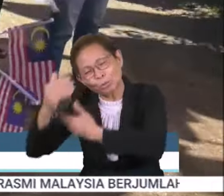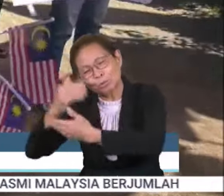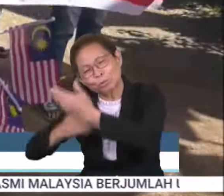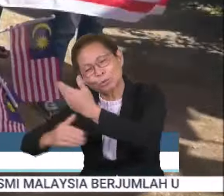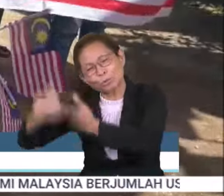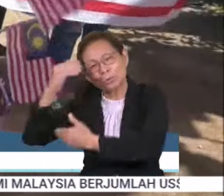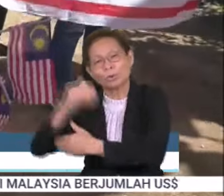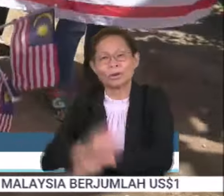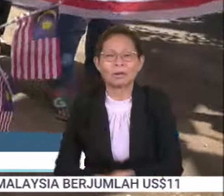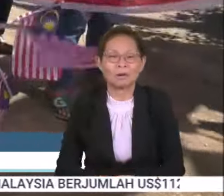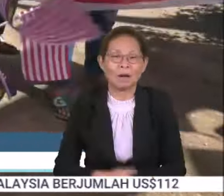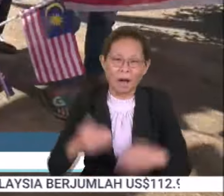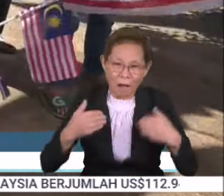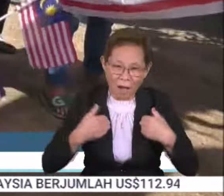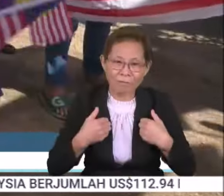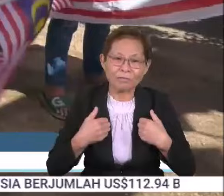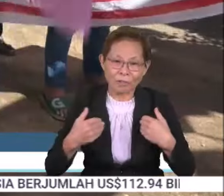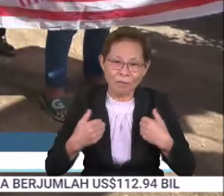salahnya